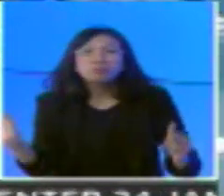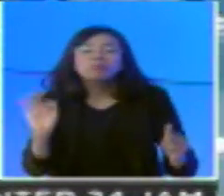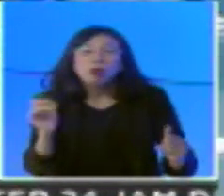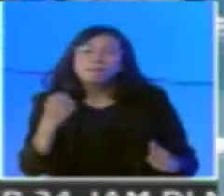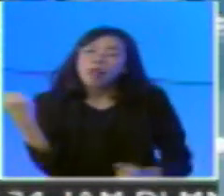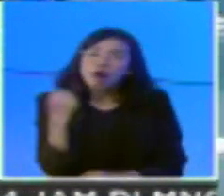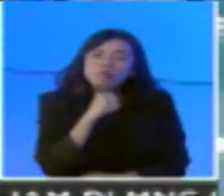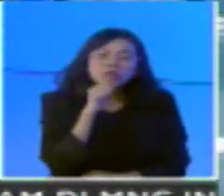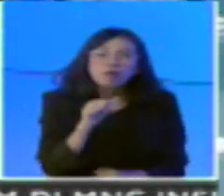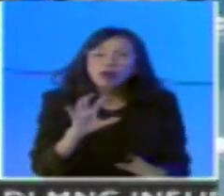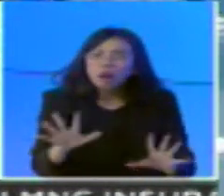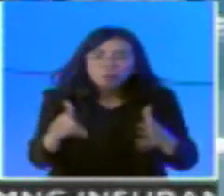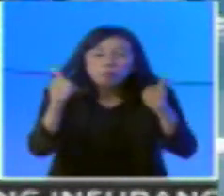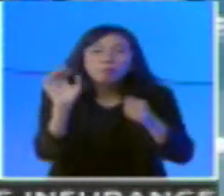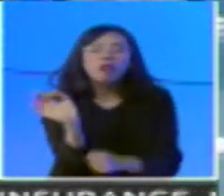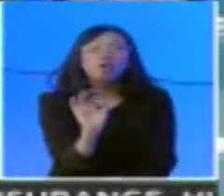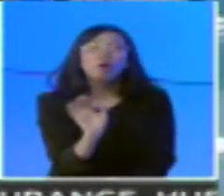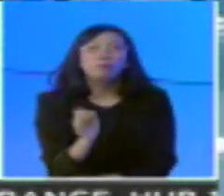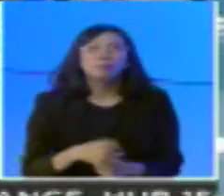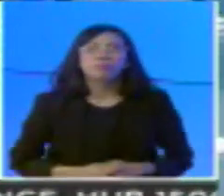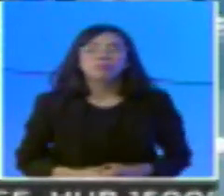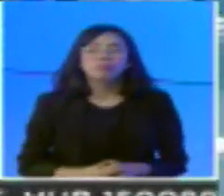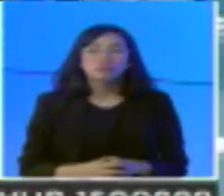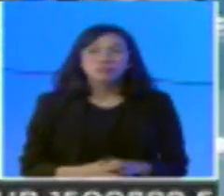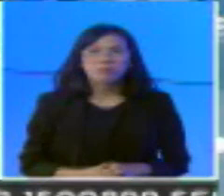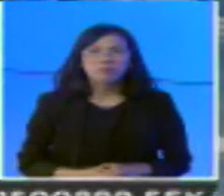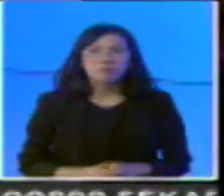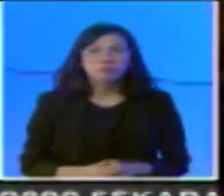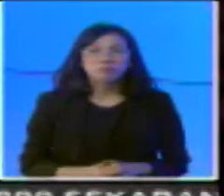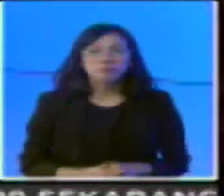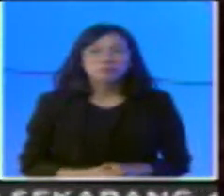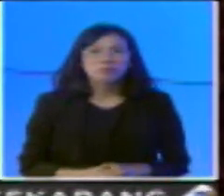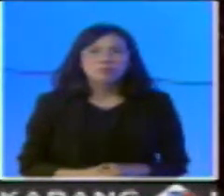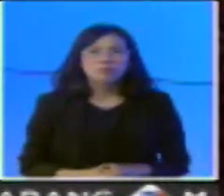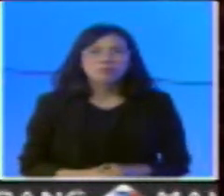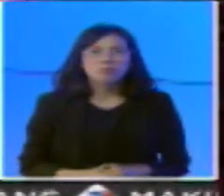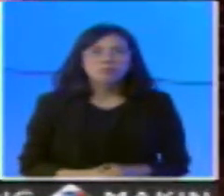motif dan pelaku penyerangan terhadap Novel.